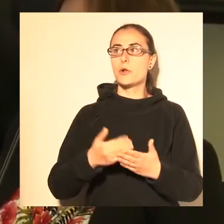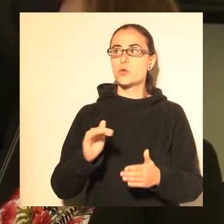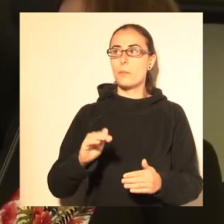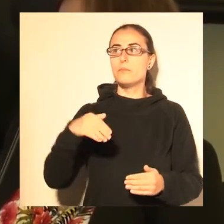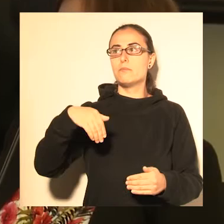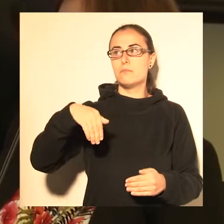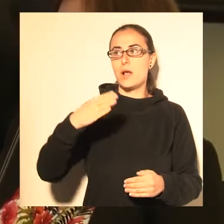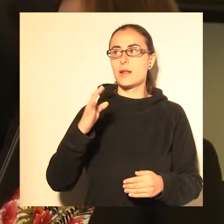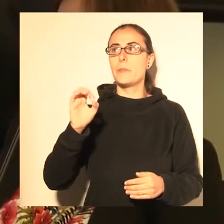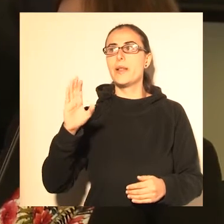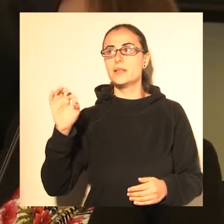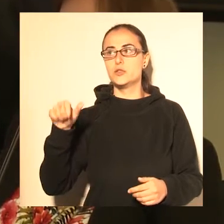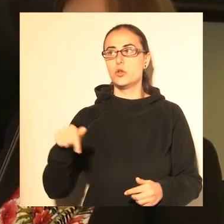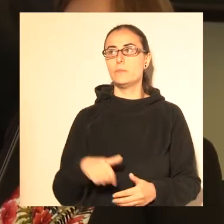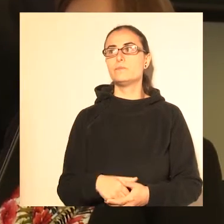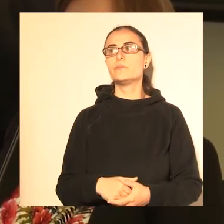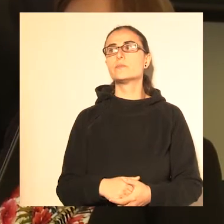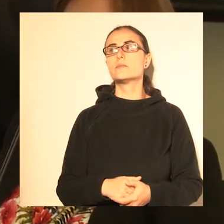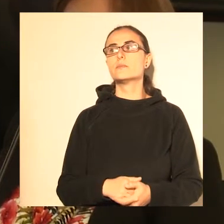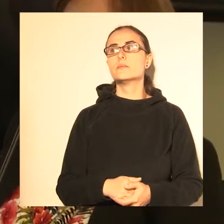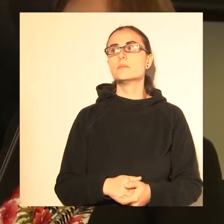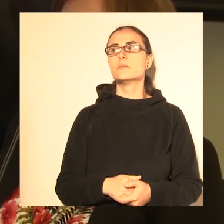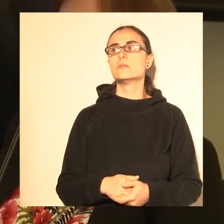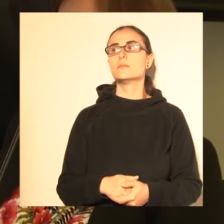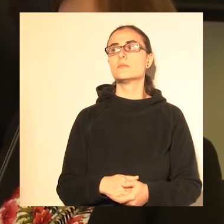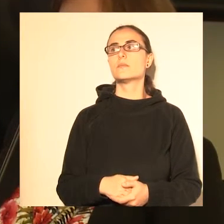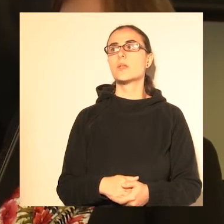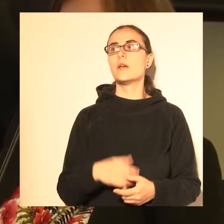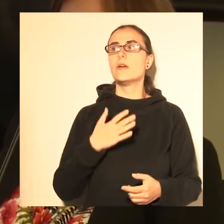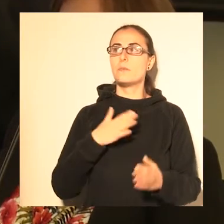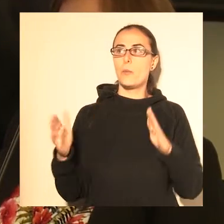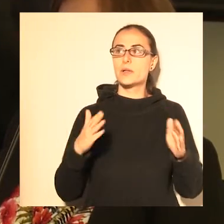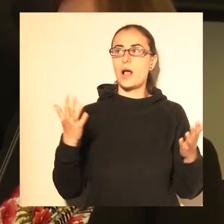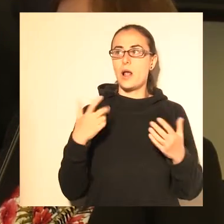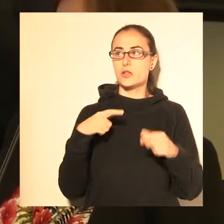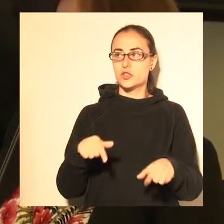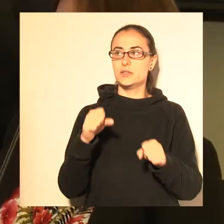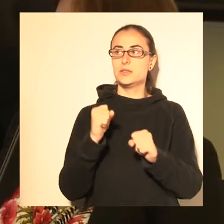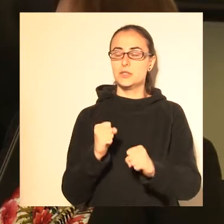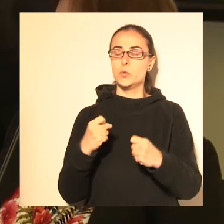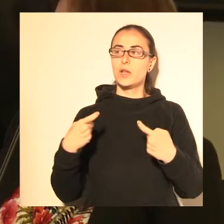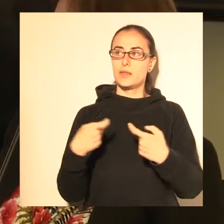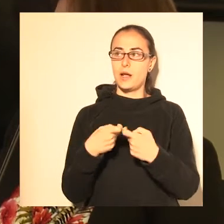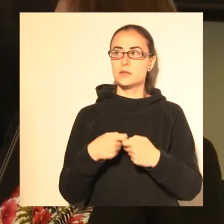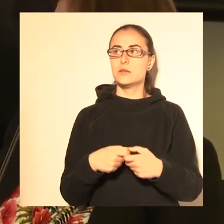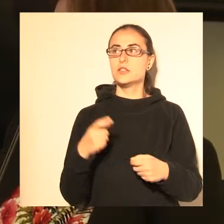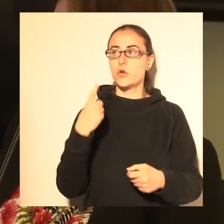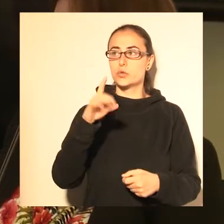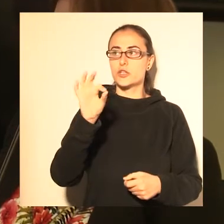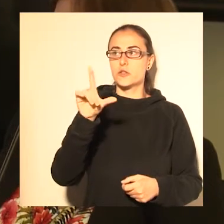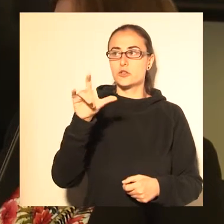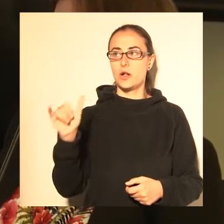copilul meu în centrul Maria Beatrice în momentul în care am cerut această taxă de